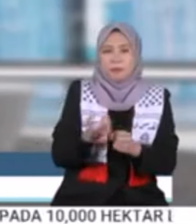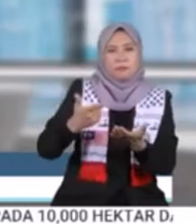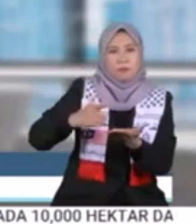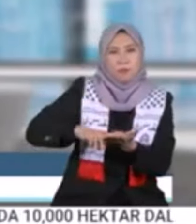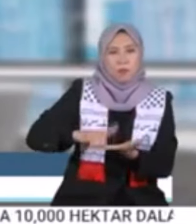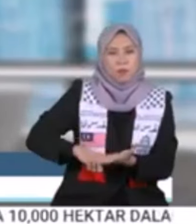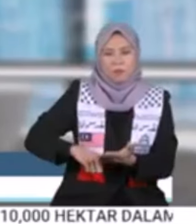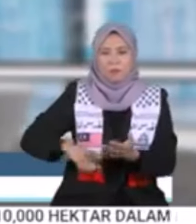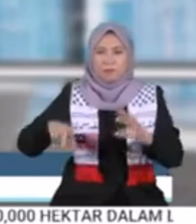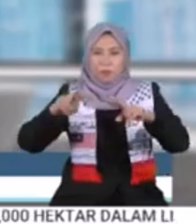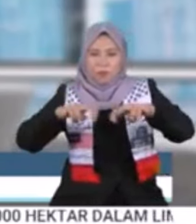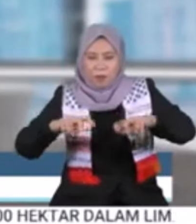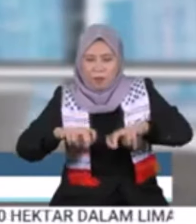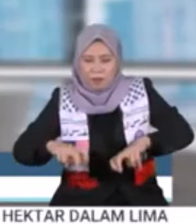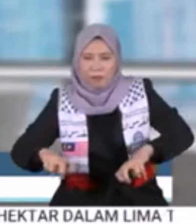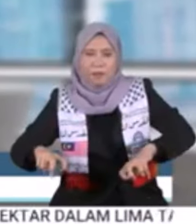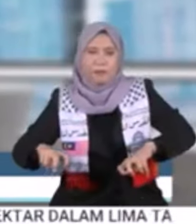forensik.